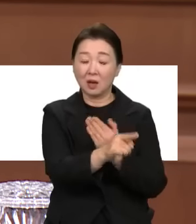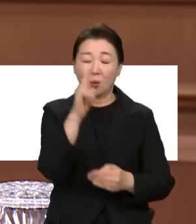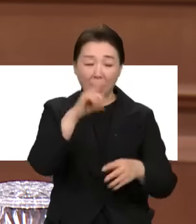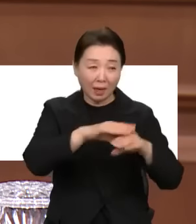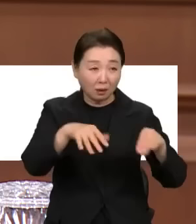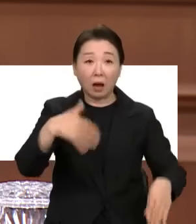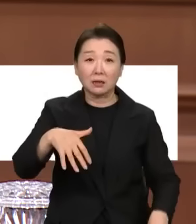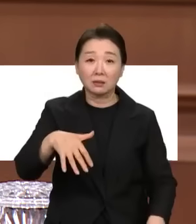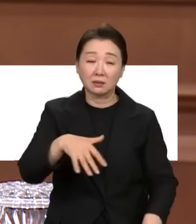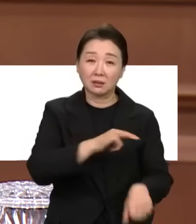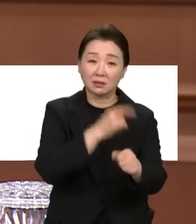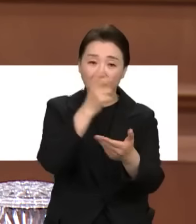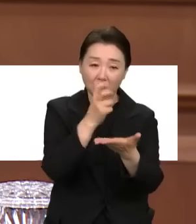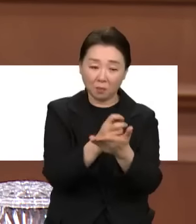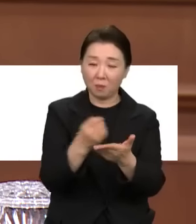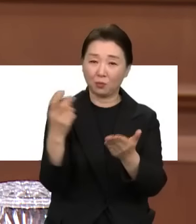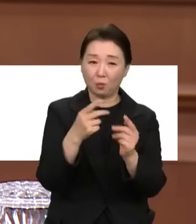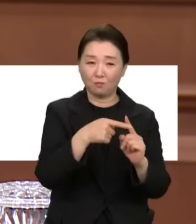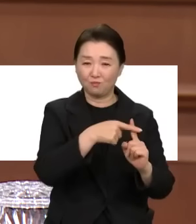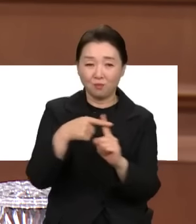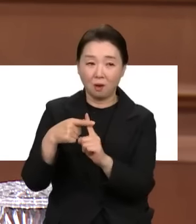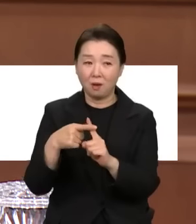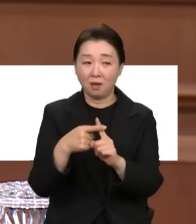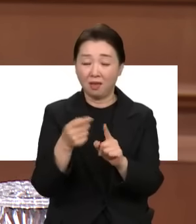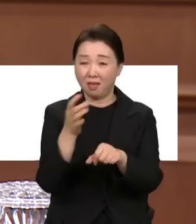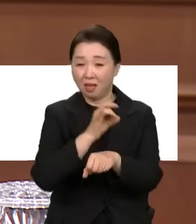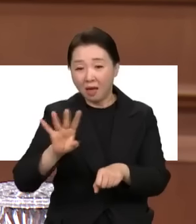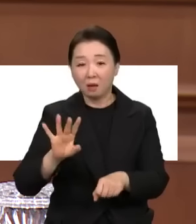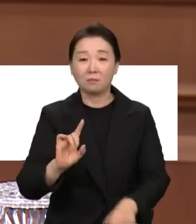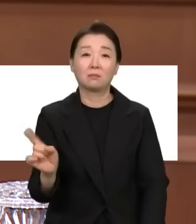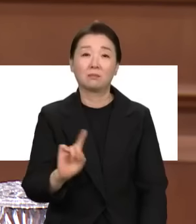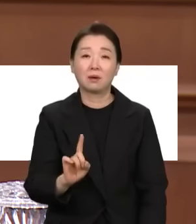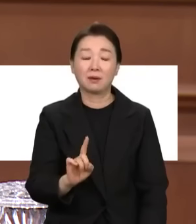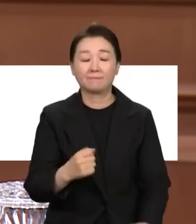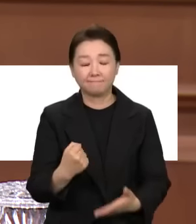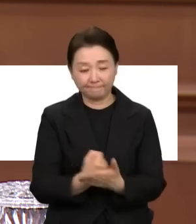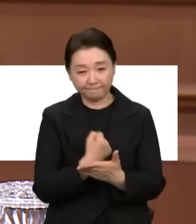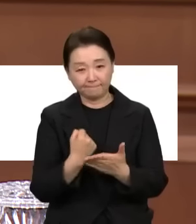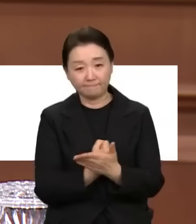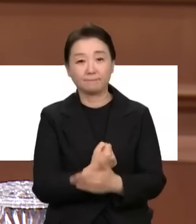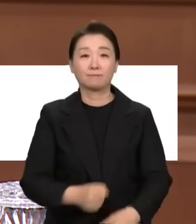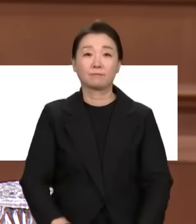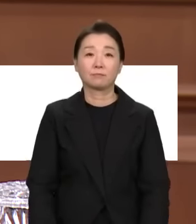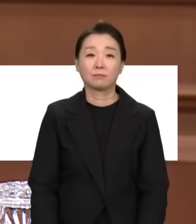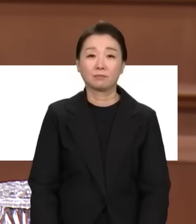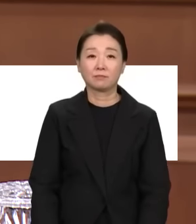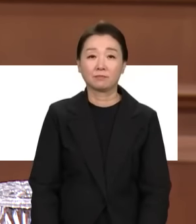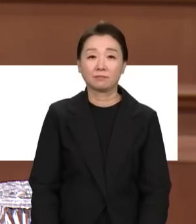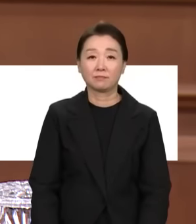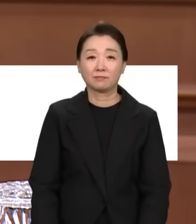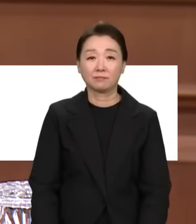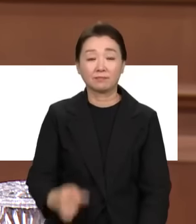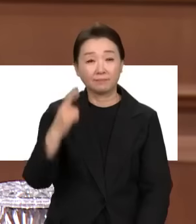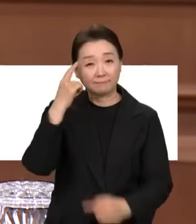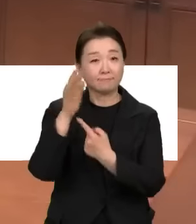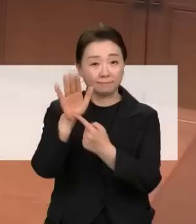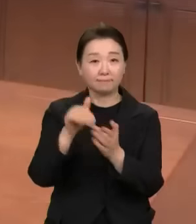특검법안을 또다시 일방적으로 처리한 것에 대해 매우 안타깝고 유감스럽게